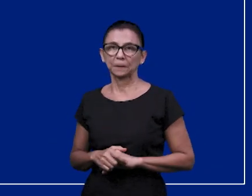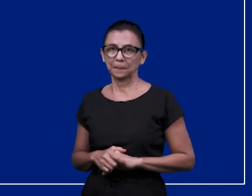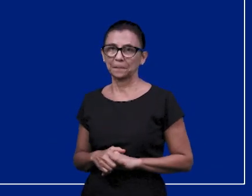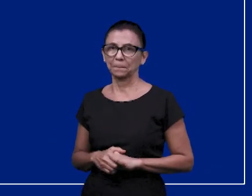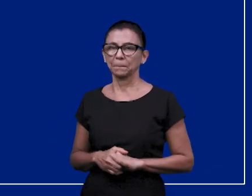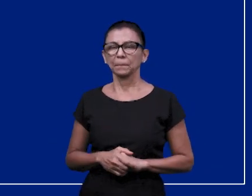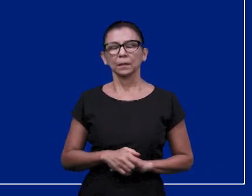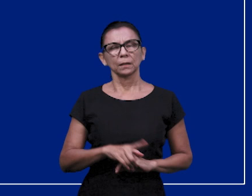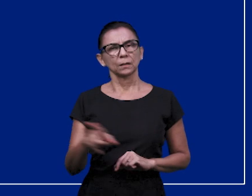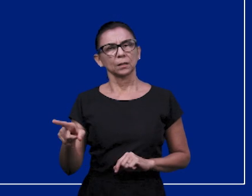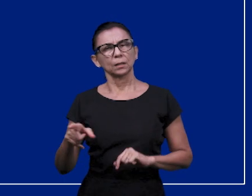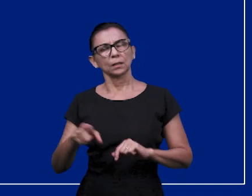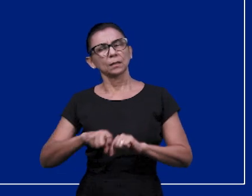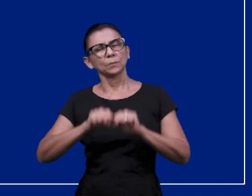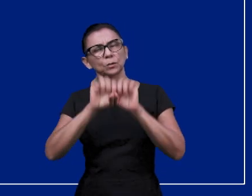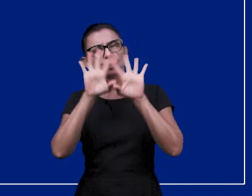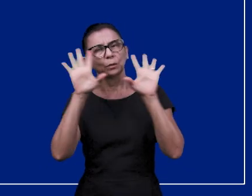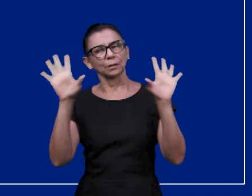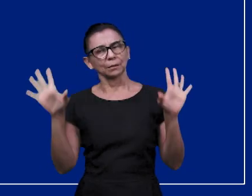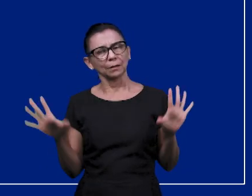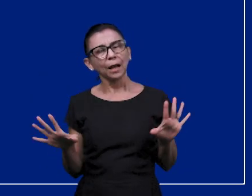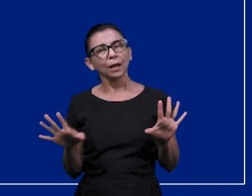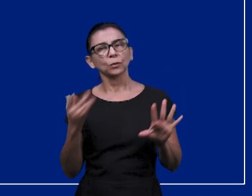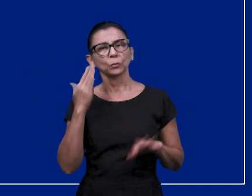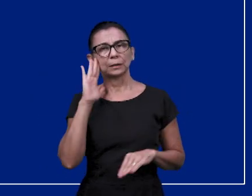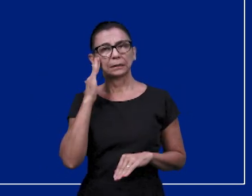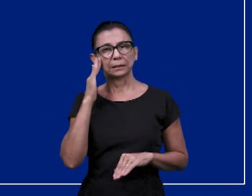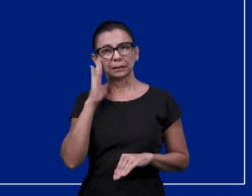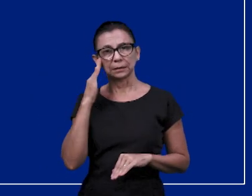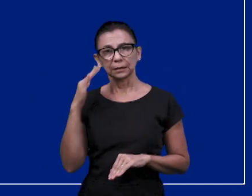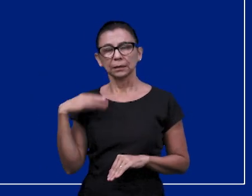Actes chapitre 28, verset 28, qui dit